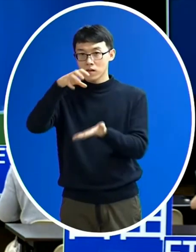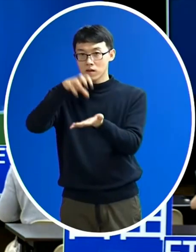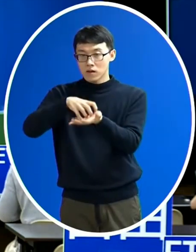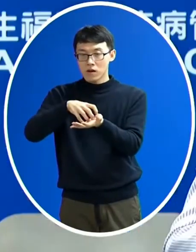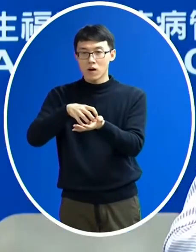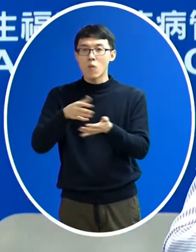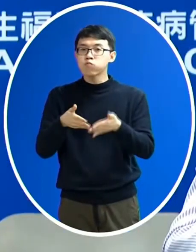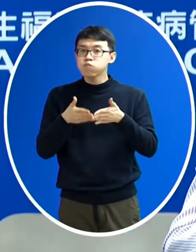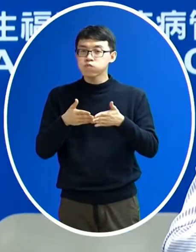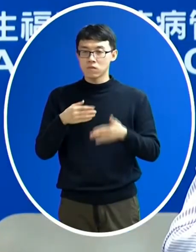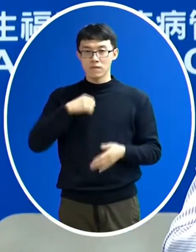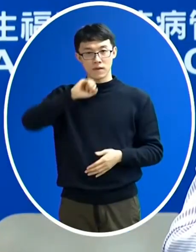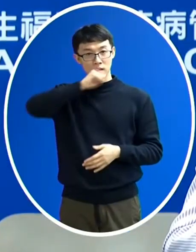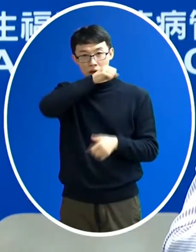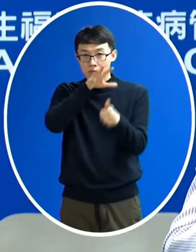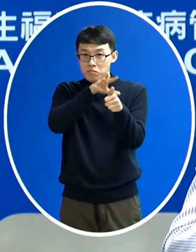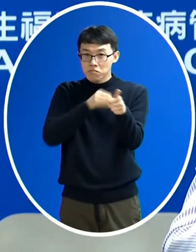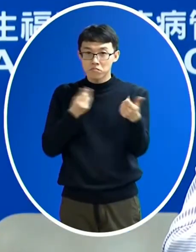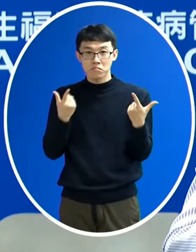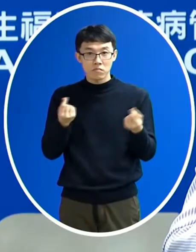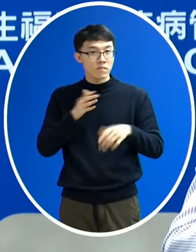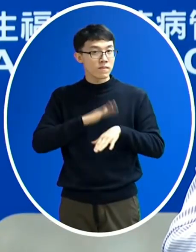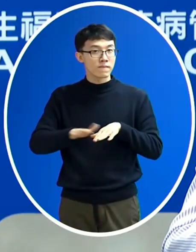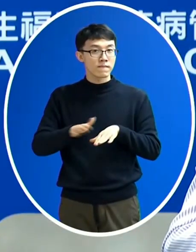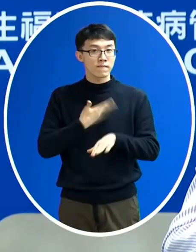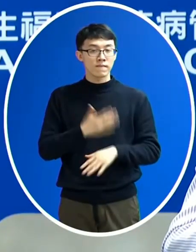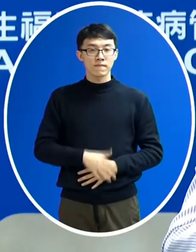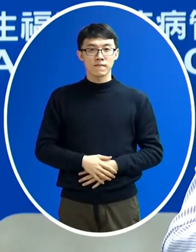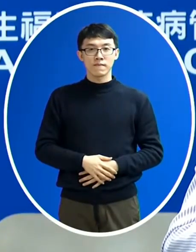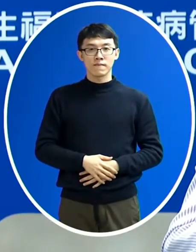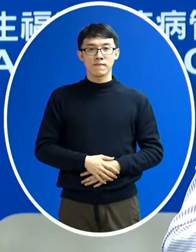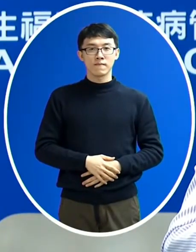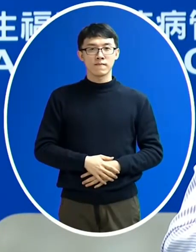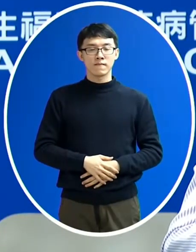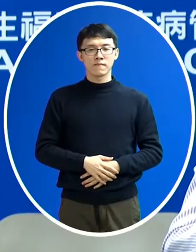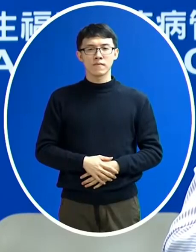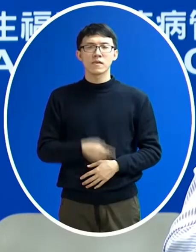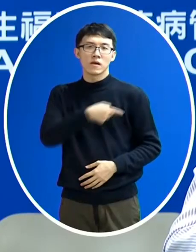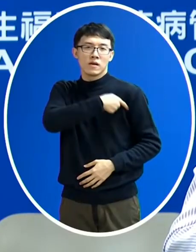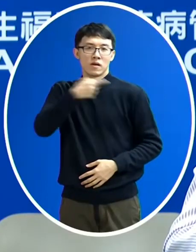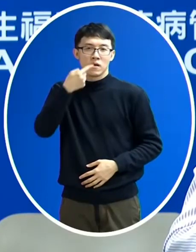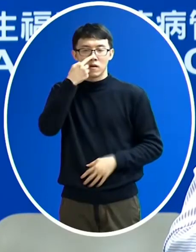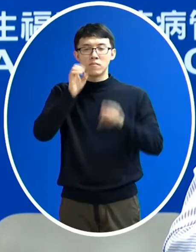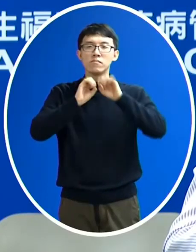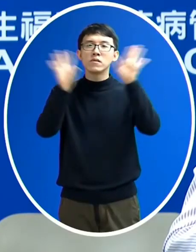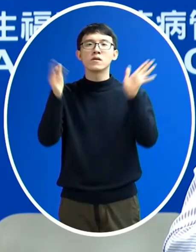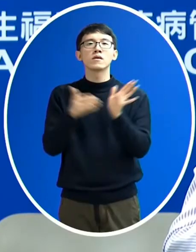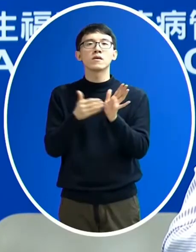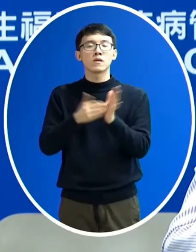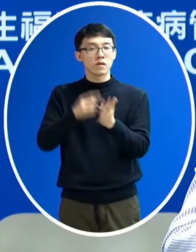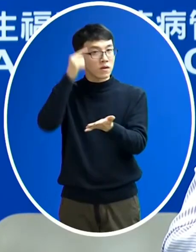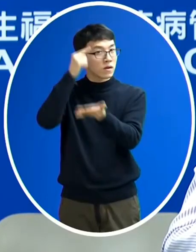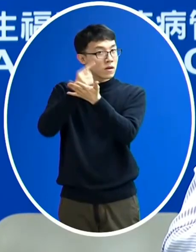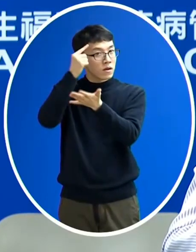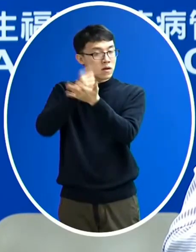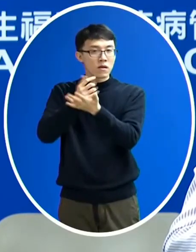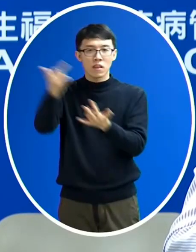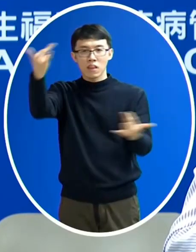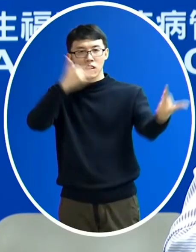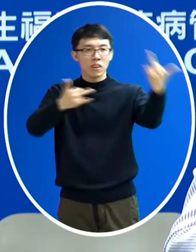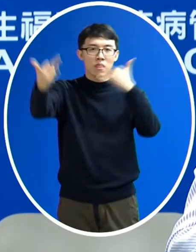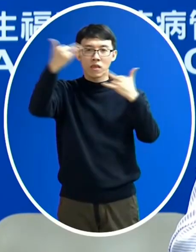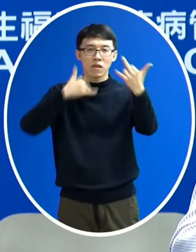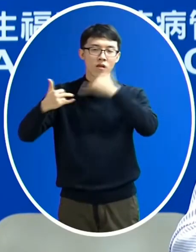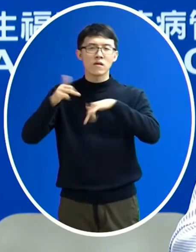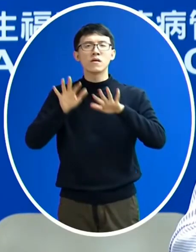吗？ 好，我想我们现在因为我礼拜一的时候也说过，我们每一天入境的人，因为我